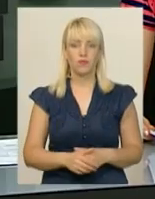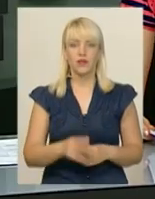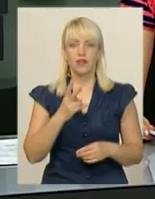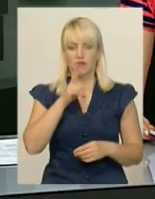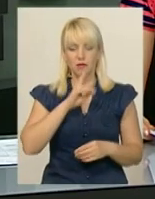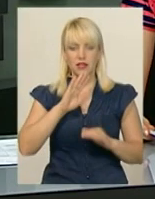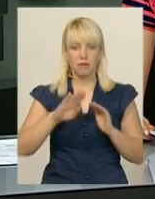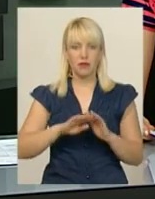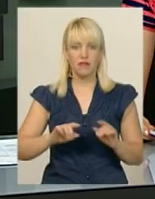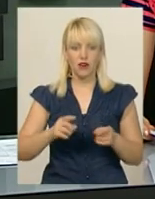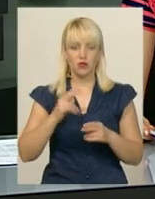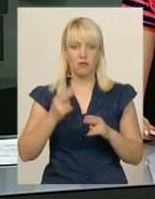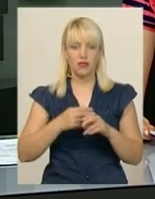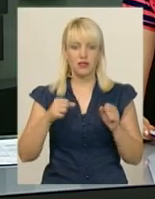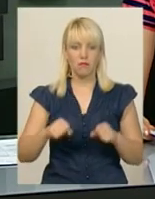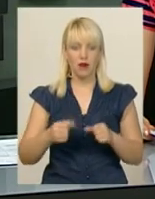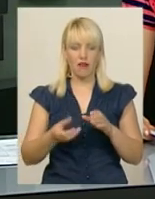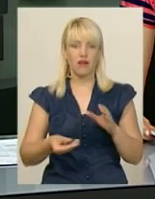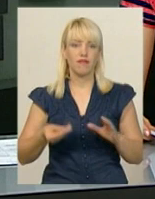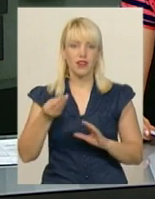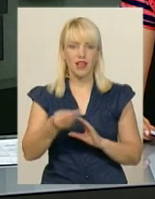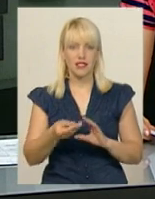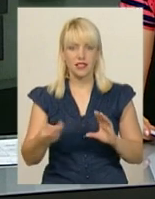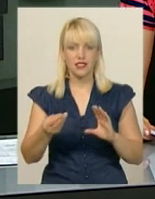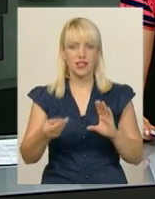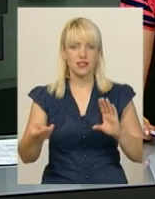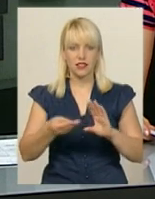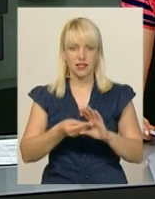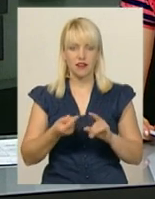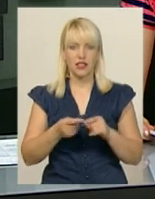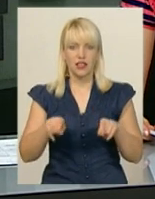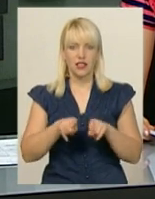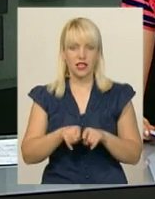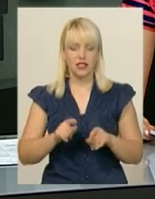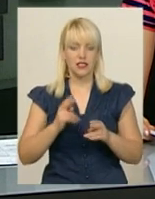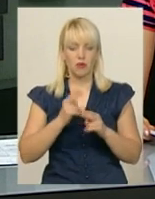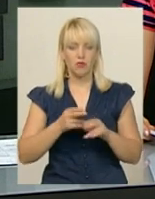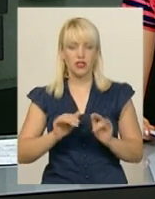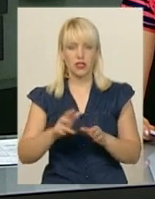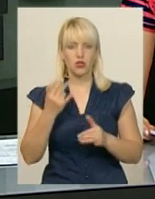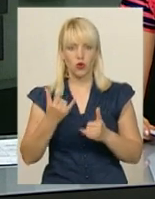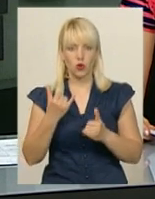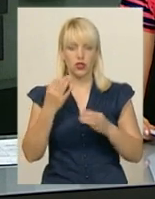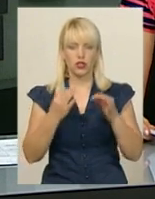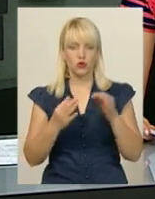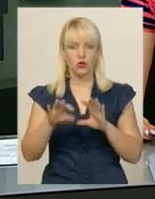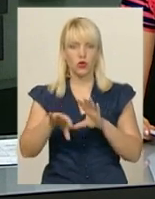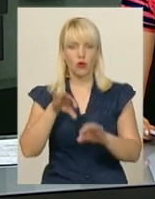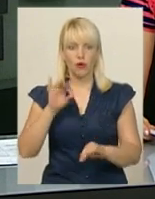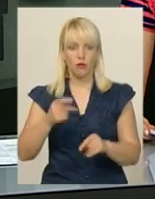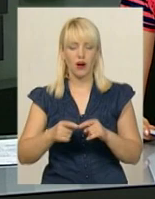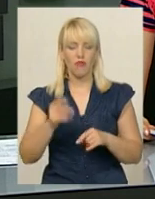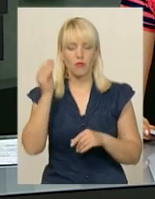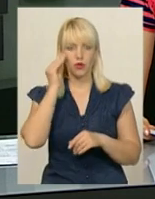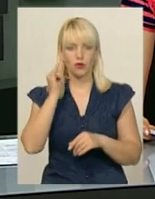2 місяці тримання під вартою без права внесення застави. Такий запобіжний захід сьогодні Хмельницький міськрайонний суд обрав підозрюваному у скоєнні